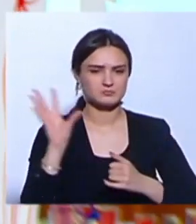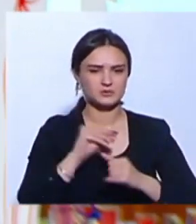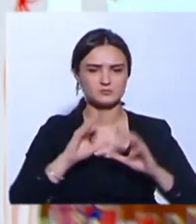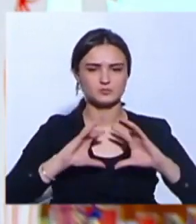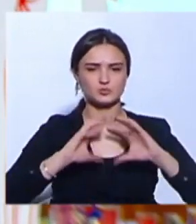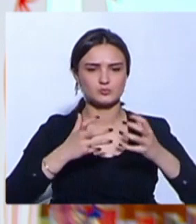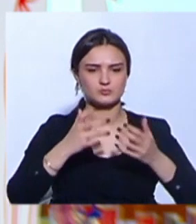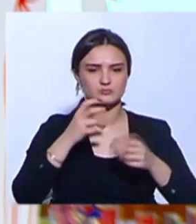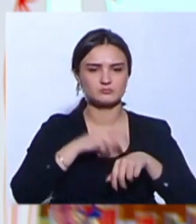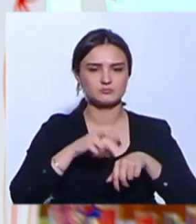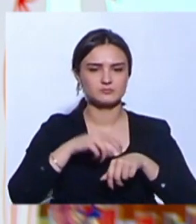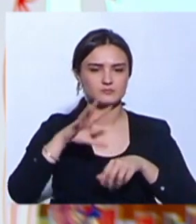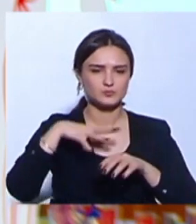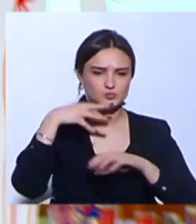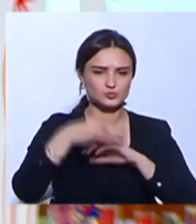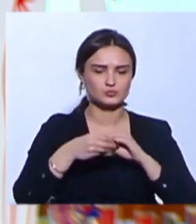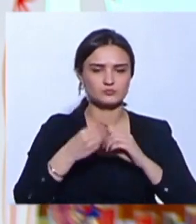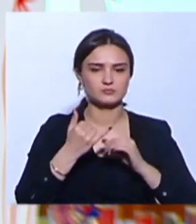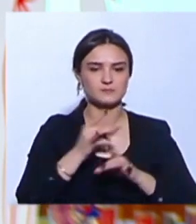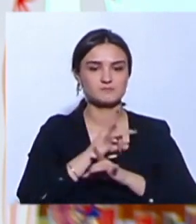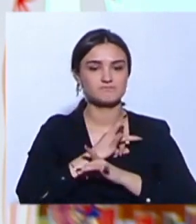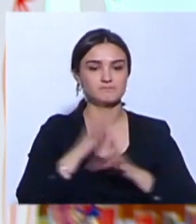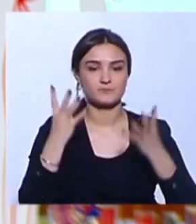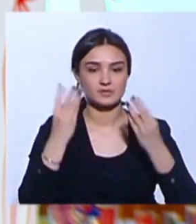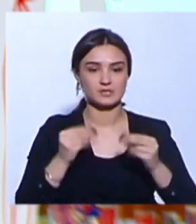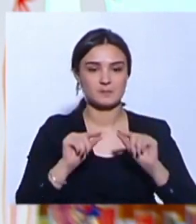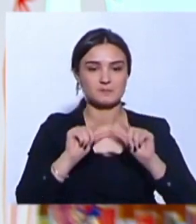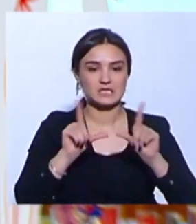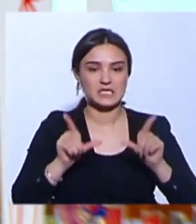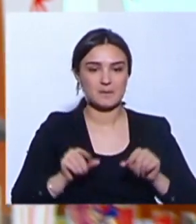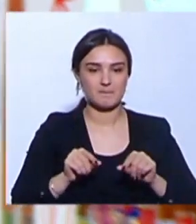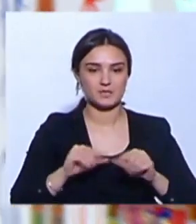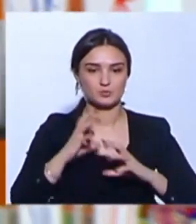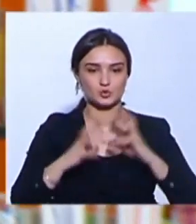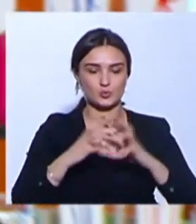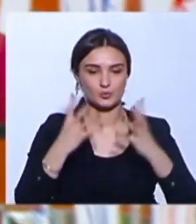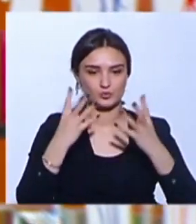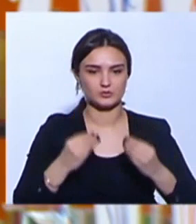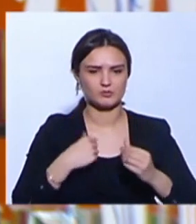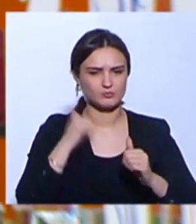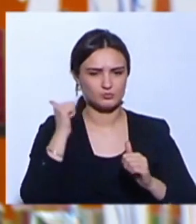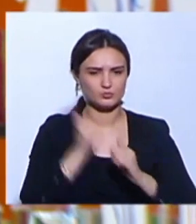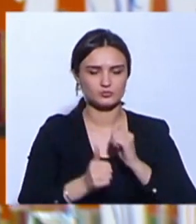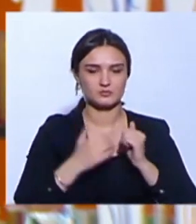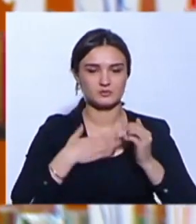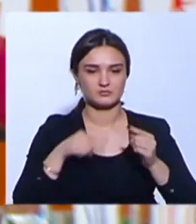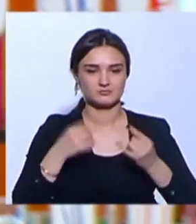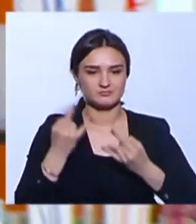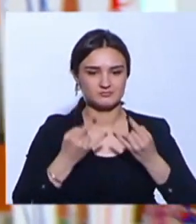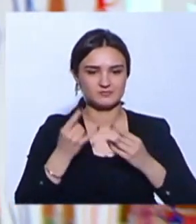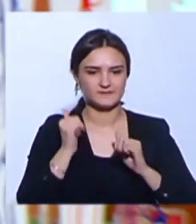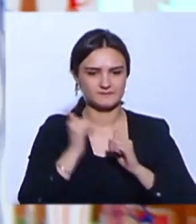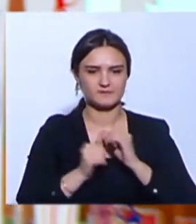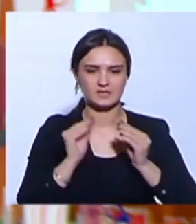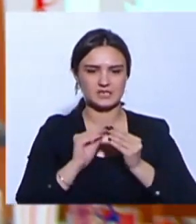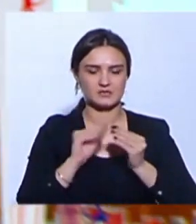მსოფლიო სამედიცინო საზოგადოება აღნიშნავს თირკმლის მსოფლიო დღეს. ჩვენ ყოველთვის აღნიშნავთ ხოლმე, ჩვენი გადაცემა ყოველთვის